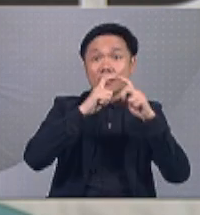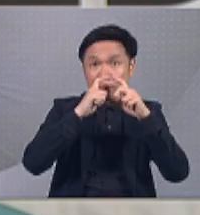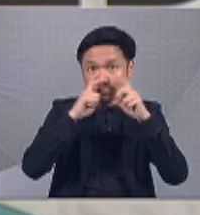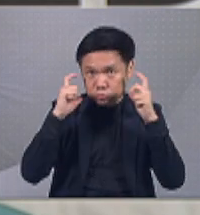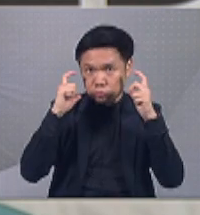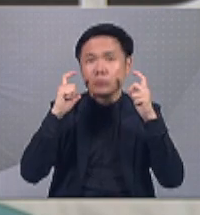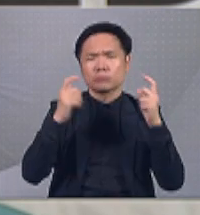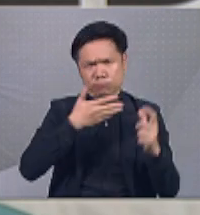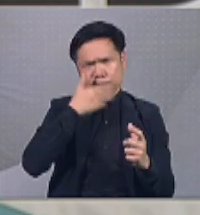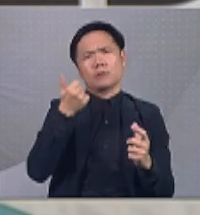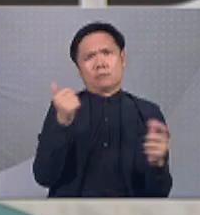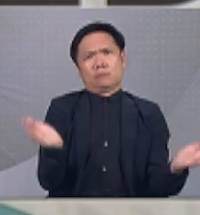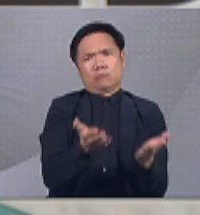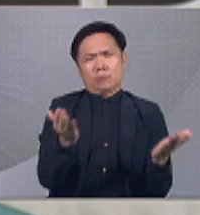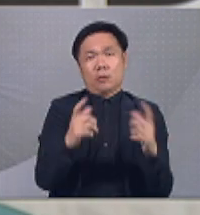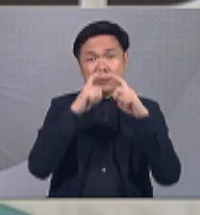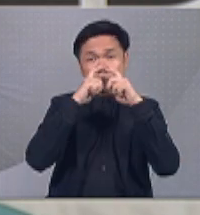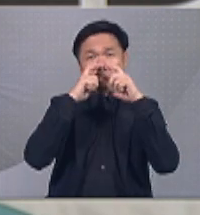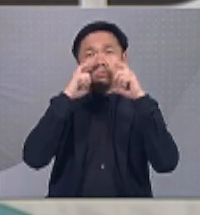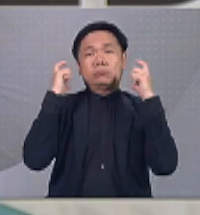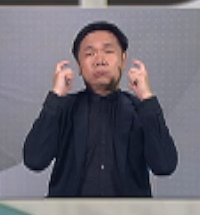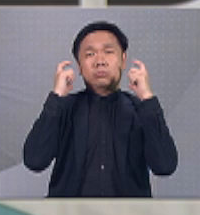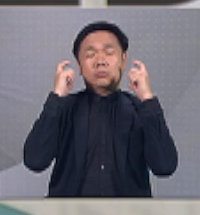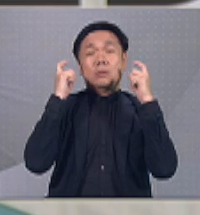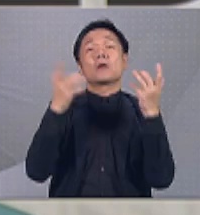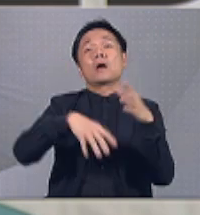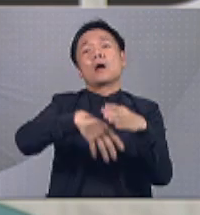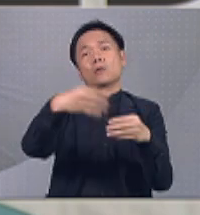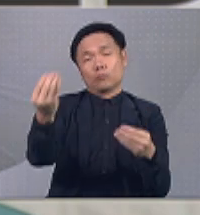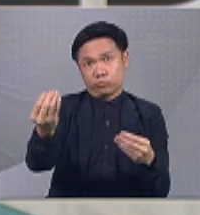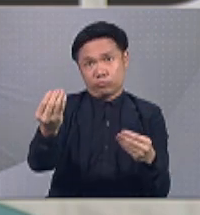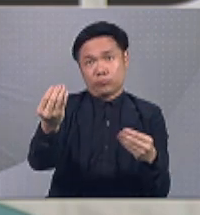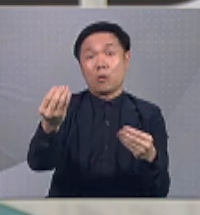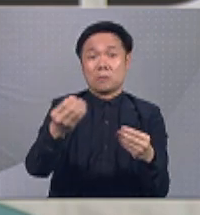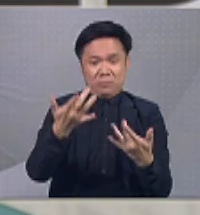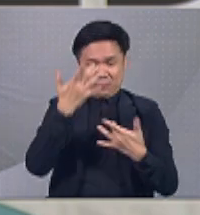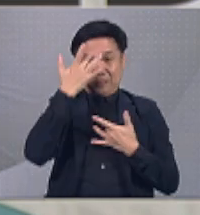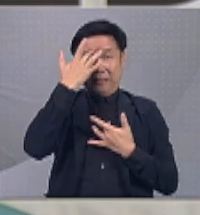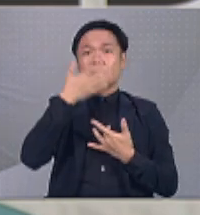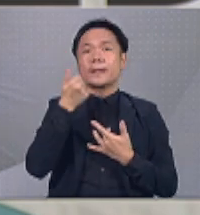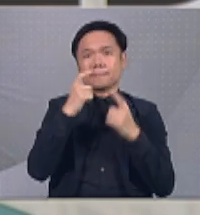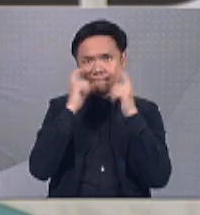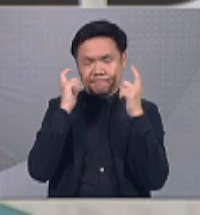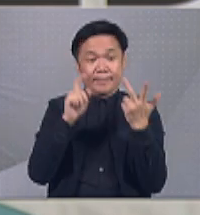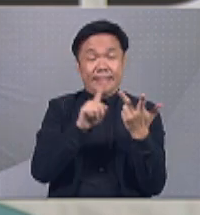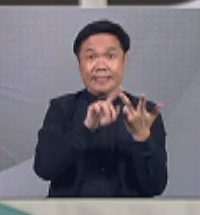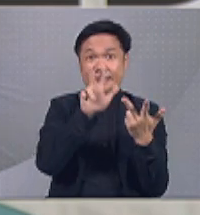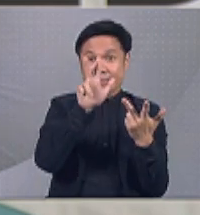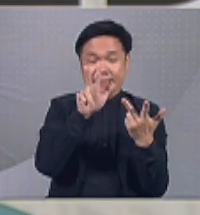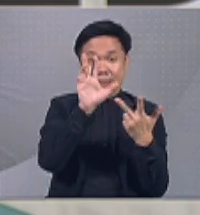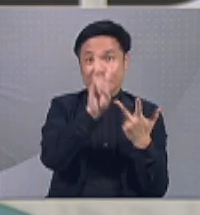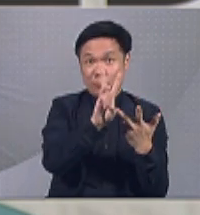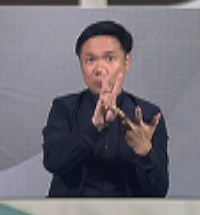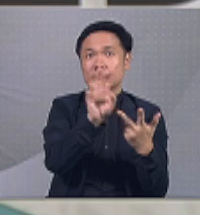digalakkan memakai alat penutup hidung dan mulut di tempat awam atau jika bergejala danwon yaitu amalan dari Kementerian